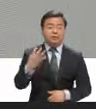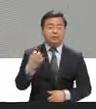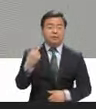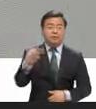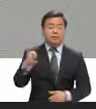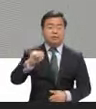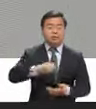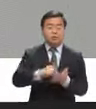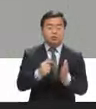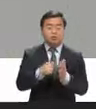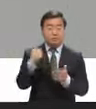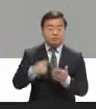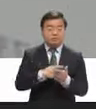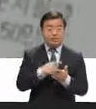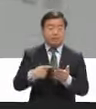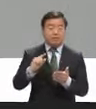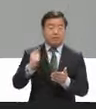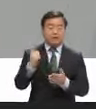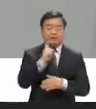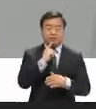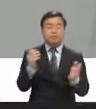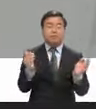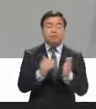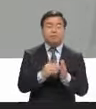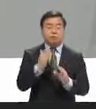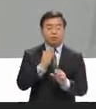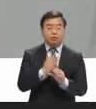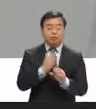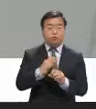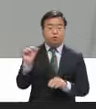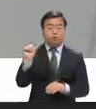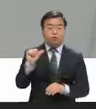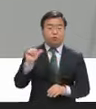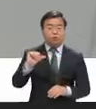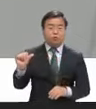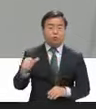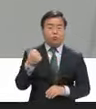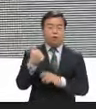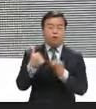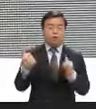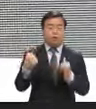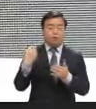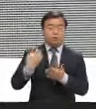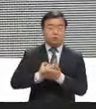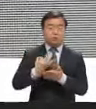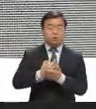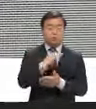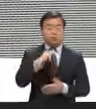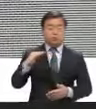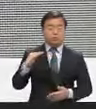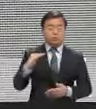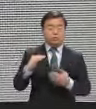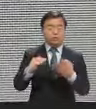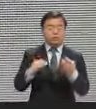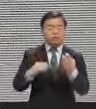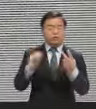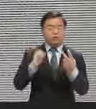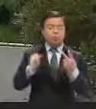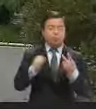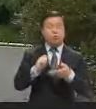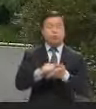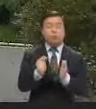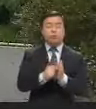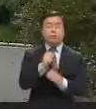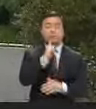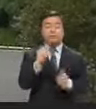반납하지 않고 있는 것으로 확인됐고 이들 가운데 5,500여 명은 소득 수준이 상위 20%에 해당했습니다.